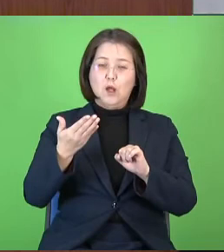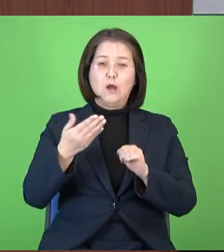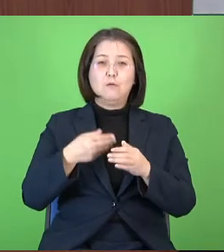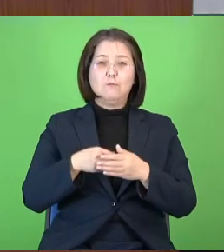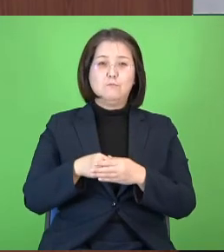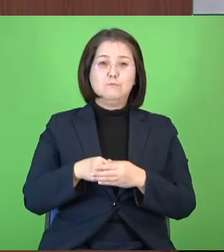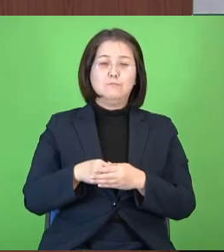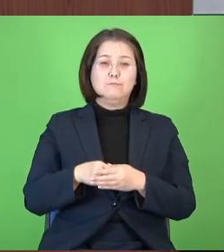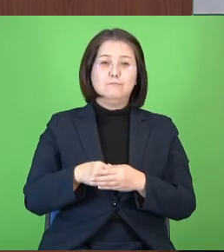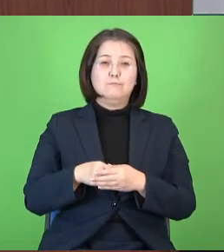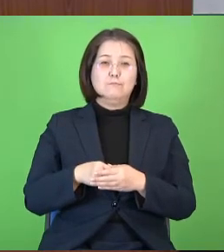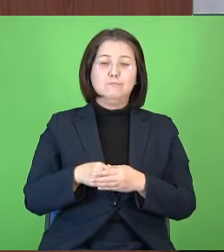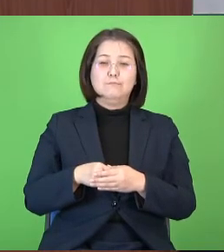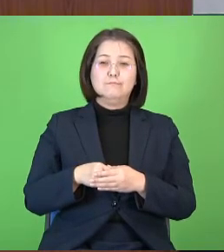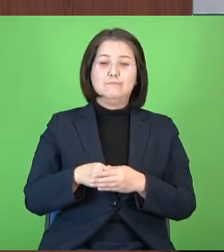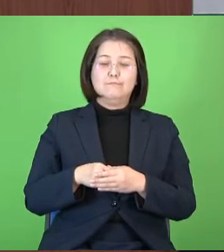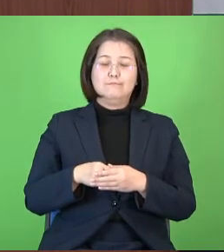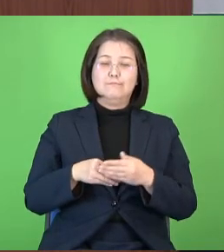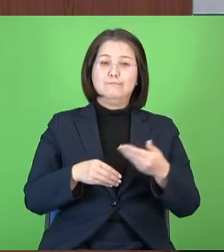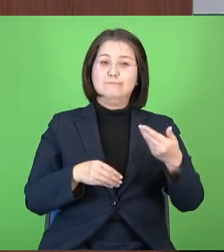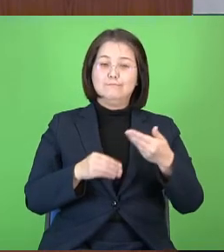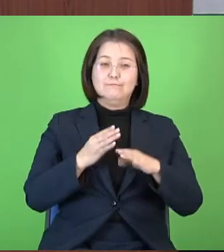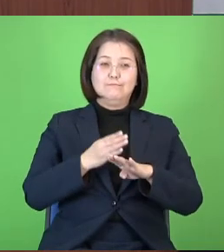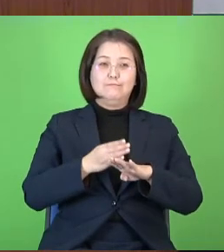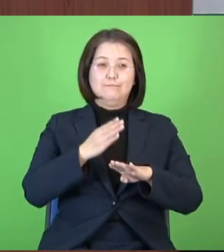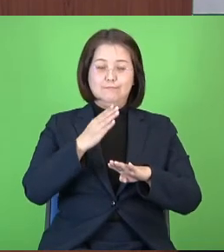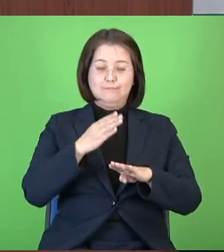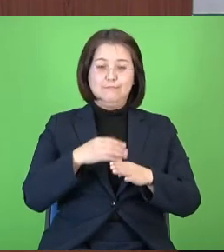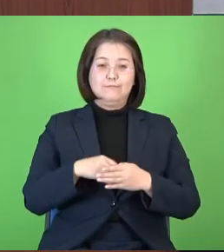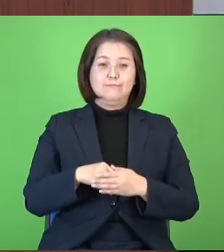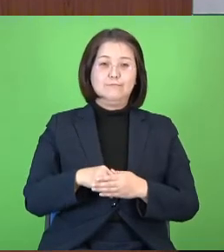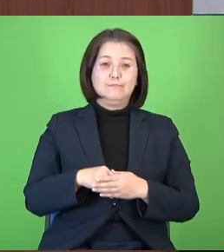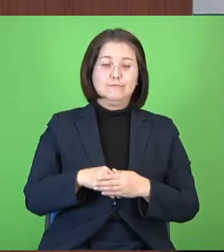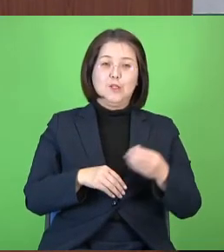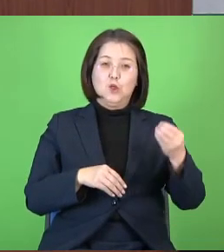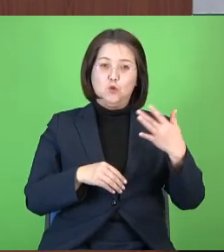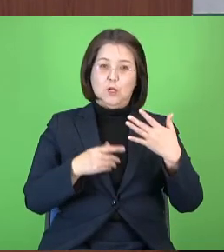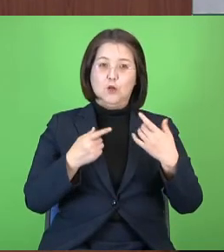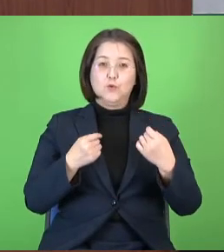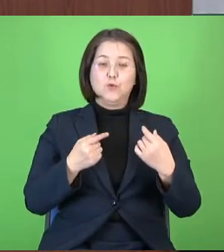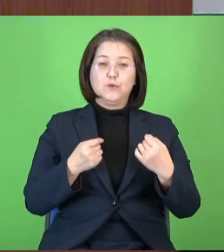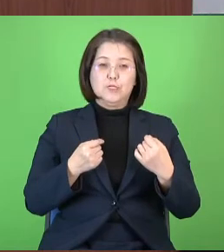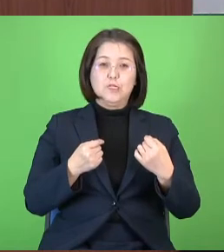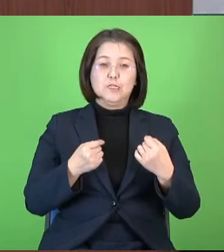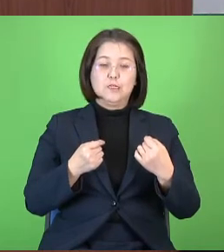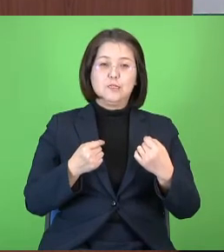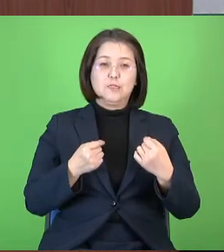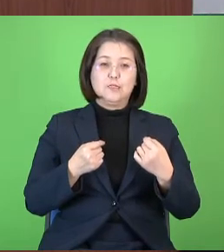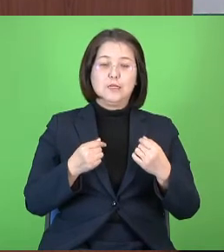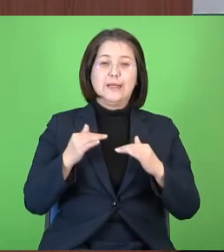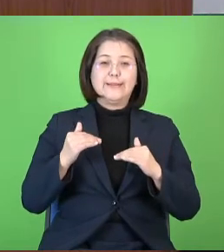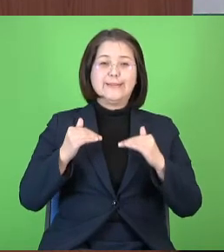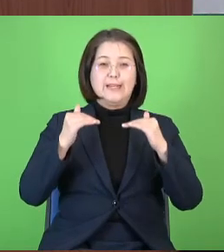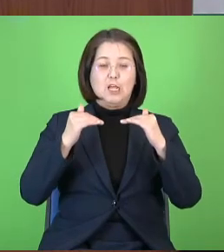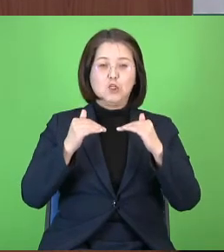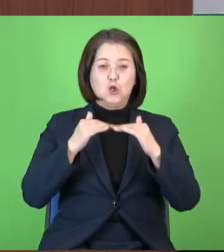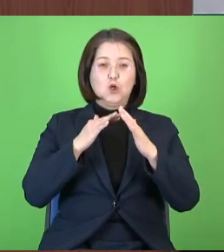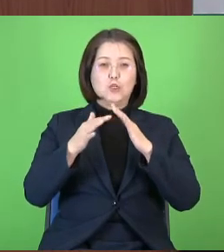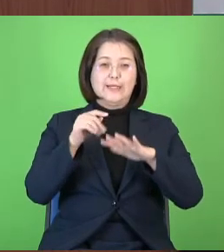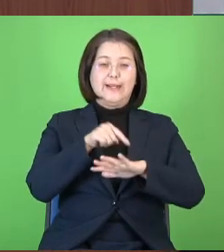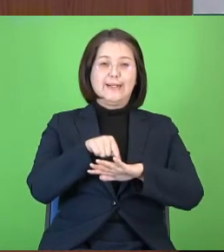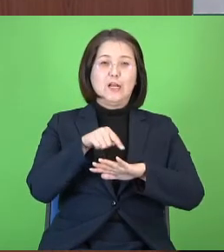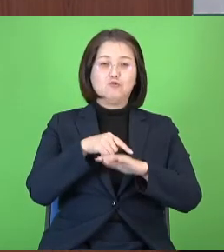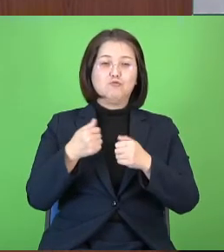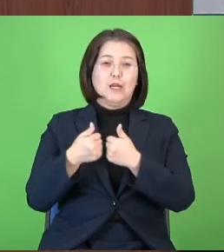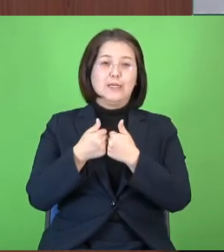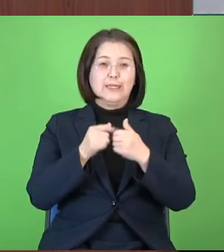処方ですね約煌8られてもですけどそのいいとというかまぁどういったこと特に意識されてこうした思考